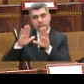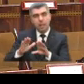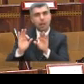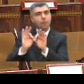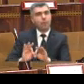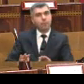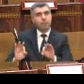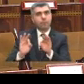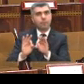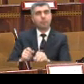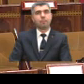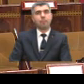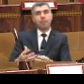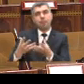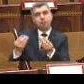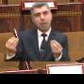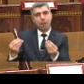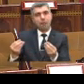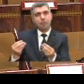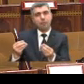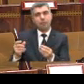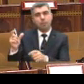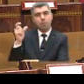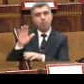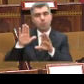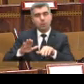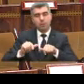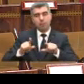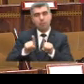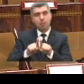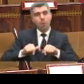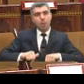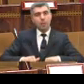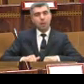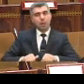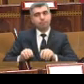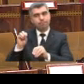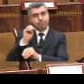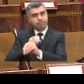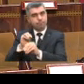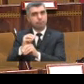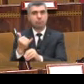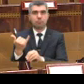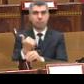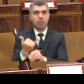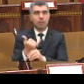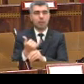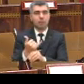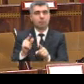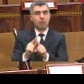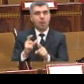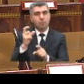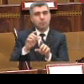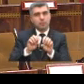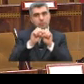هذه، وغيرهم من بيوت الله التي تتطلب من وزاره النظر الى هذا الاصلاح كاولويه الاولويات في تدبير الشان الديني